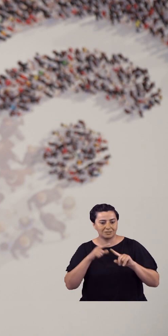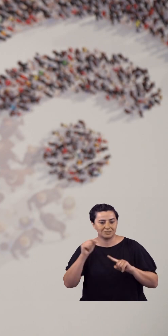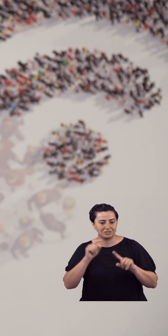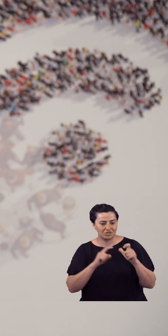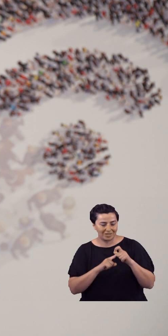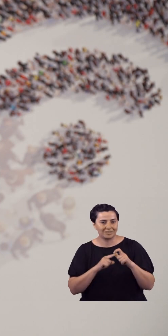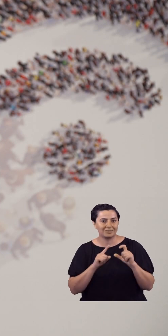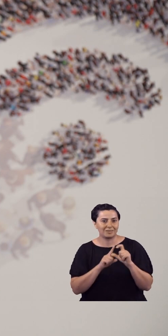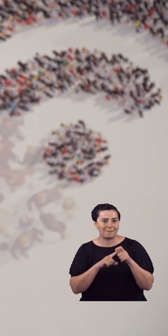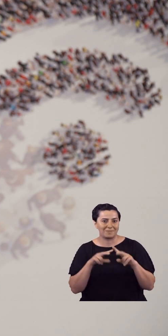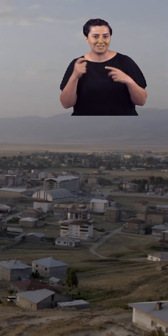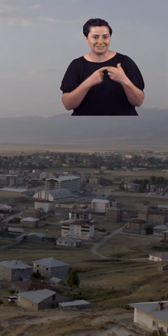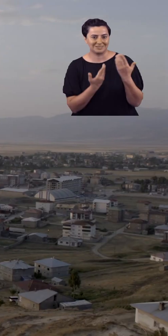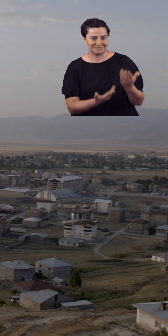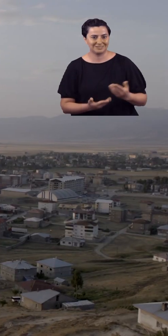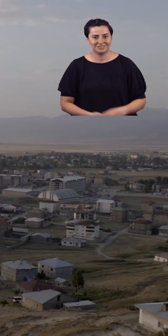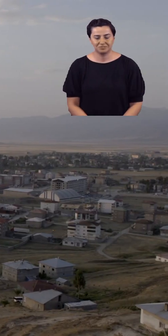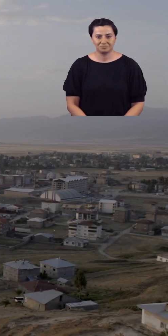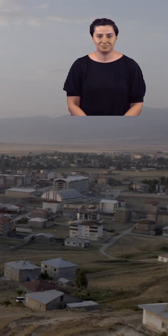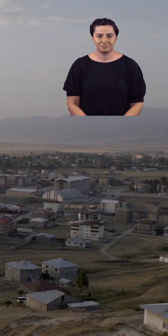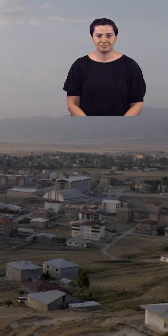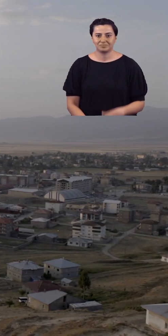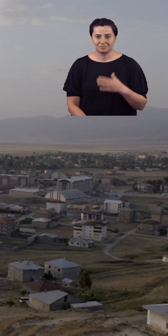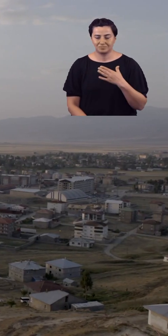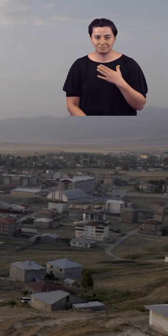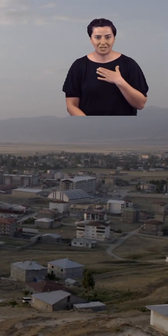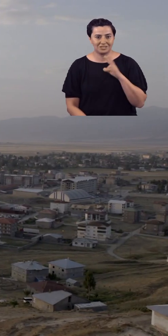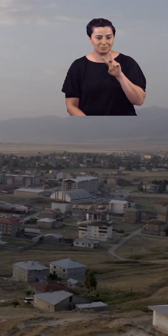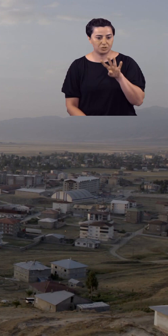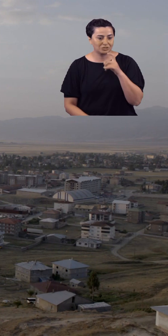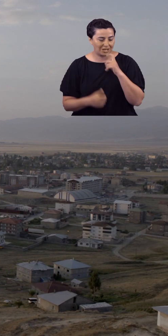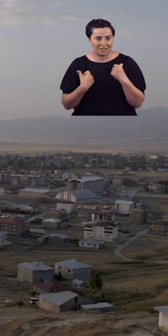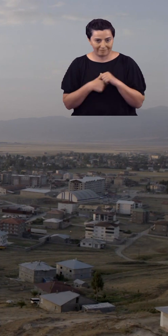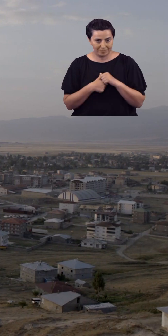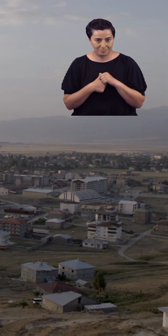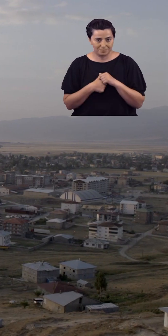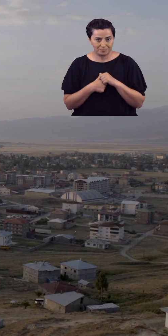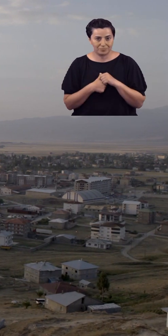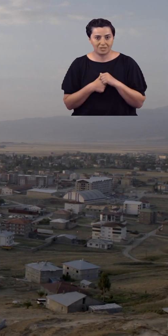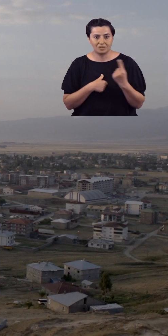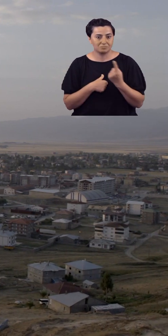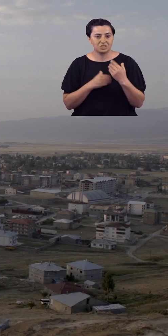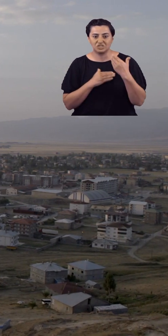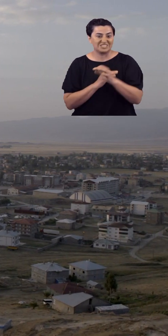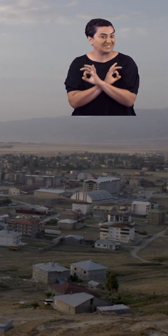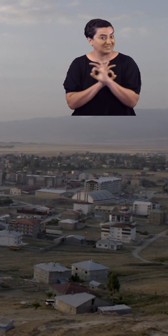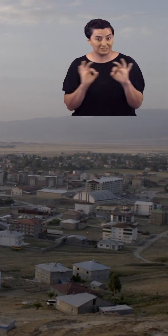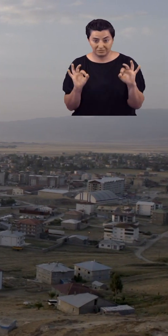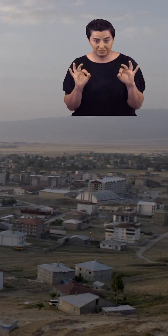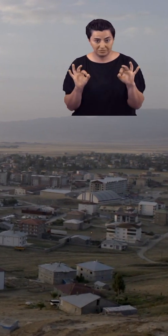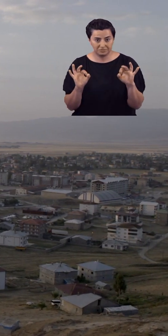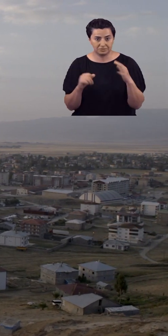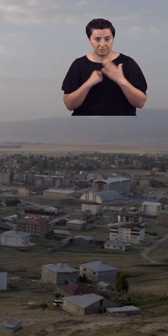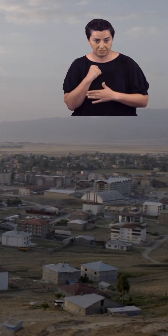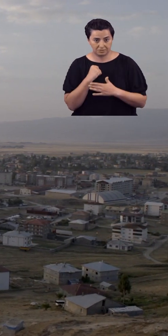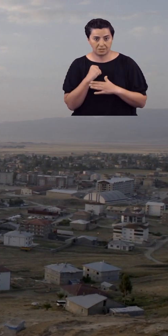Temir bizimle birlikte. Ben 24 yıllık evliyim. Hiçbir şekilde dışarı çıkma şeyim